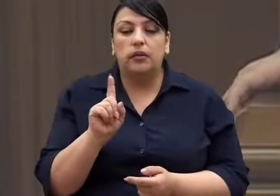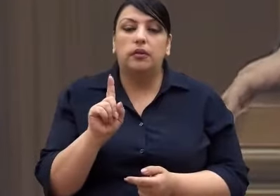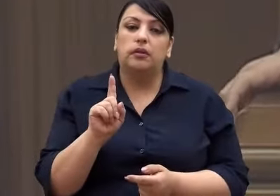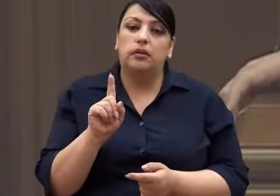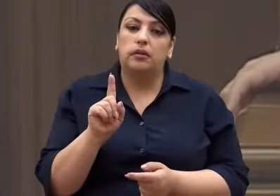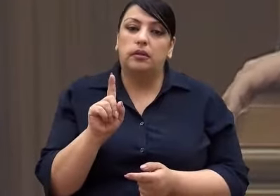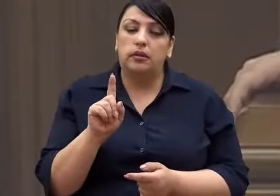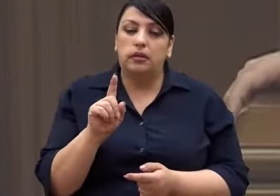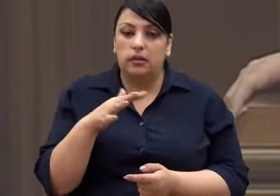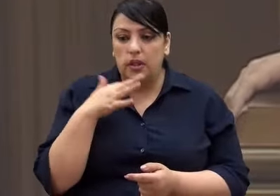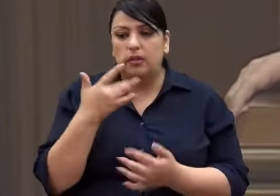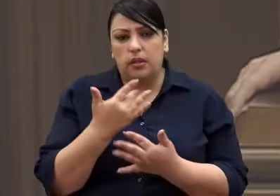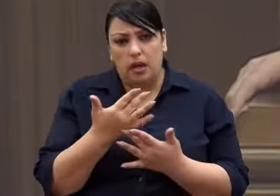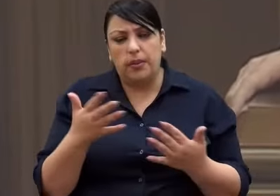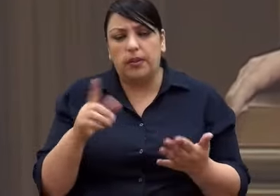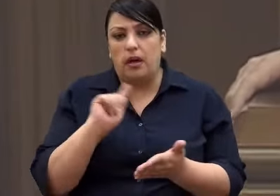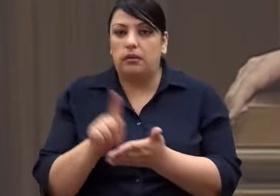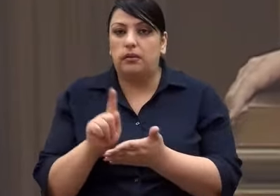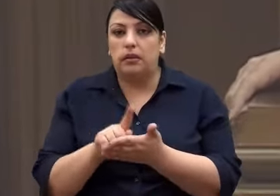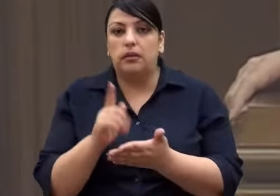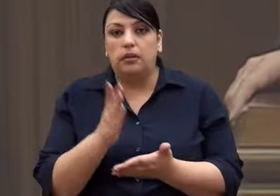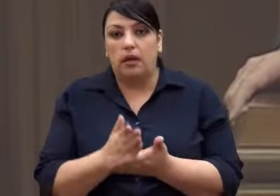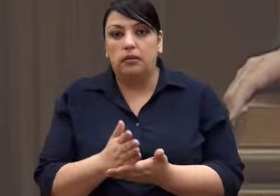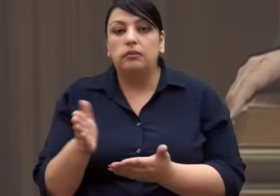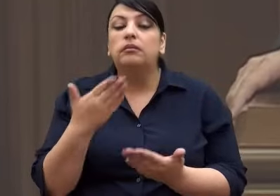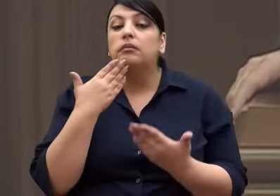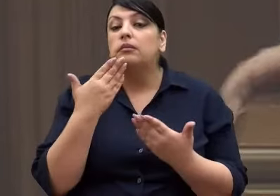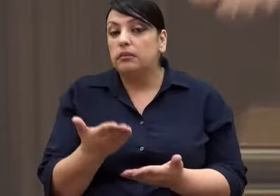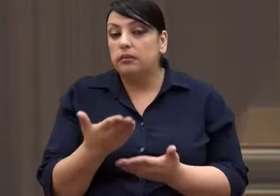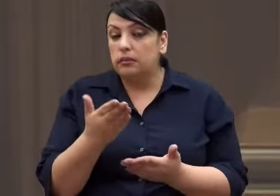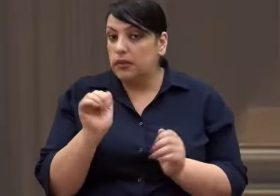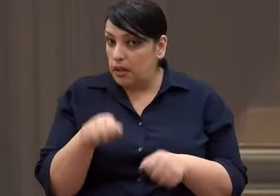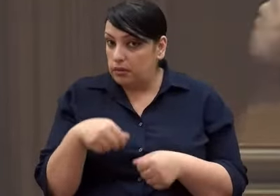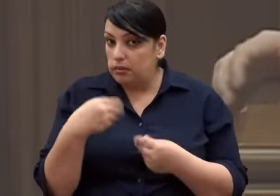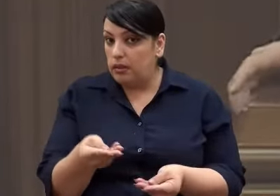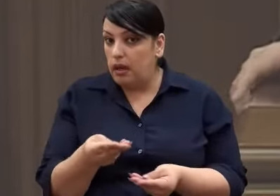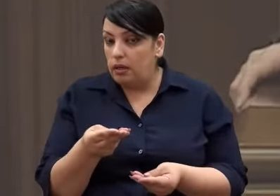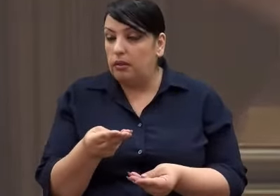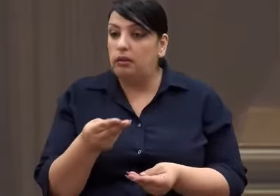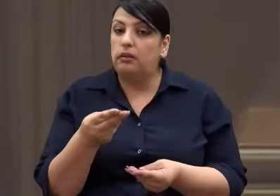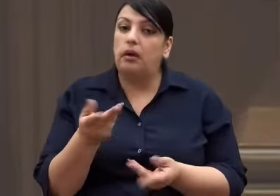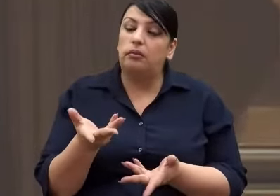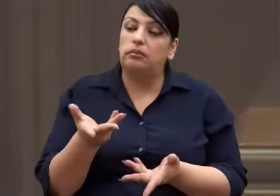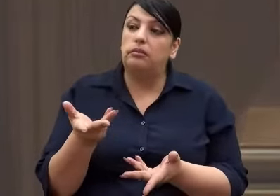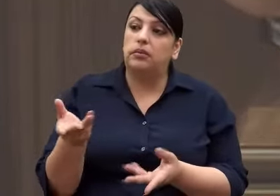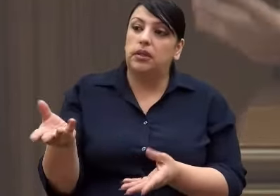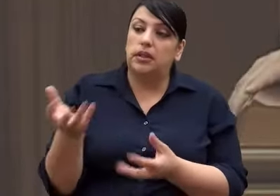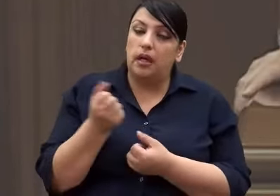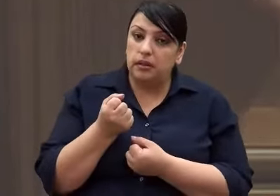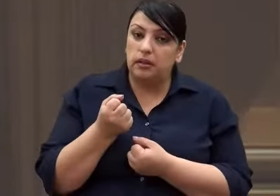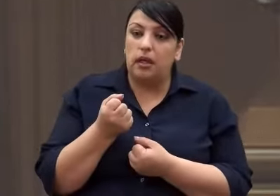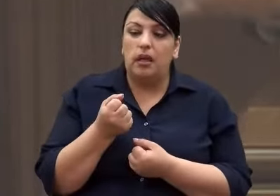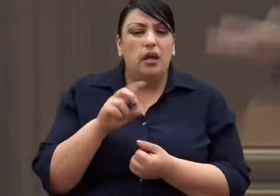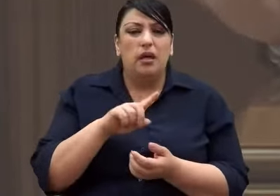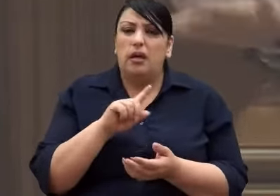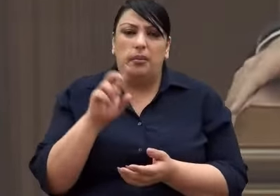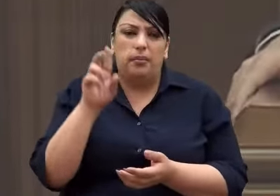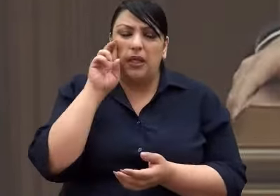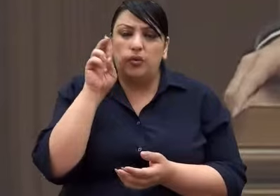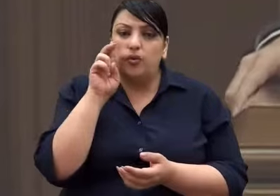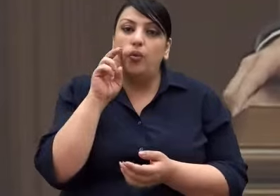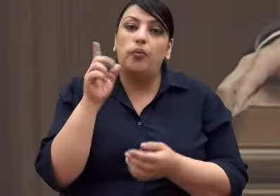որոնք նման հարցեր են տալիս, ասում են, իսկ արժի արդյոք տալ այդքան եւ ստանալ այնքան, ինչքան ստանում են։ Փոքր պետություններում նման հարց չկա, չեք տեսնի